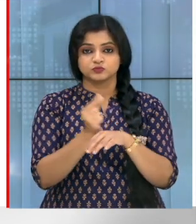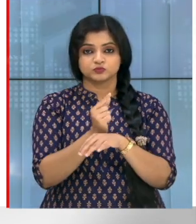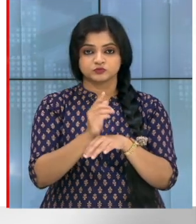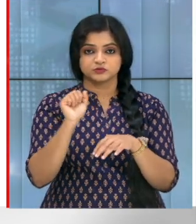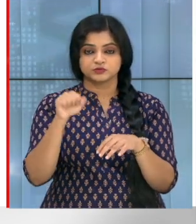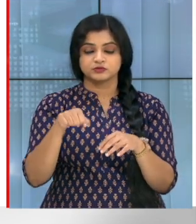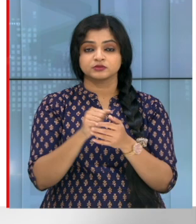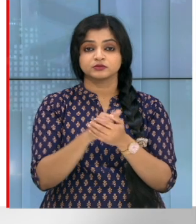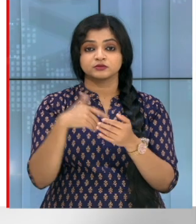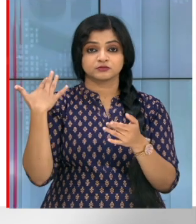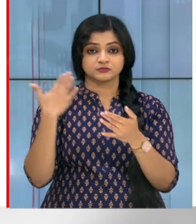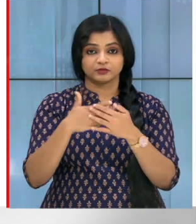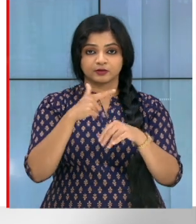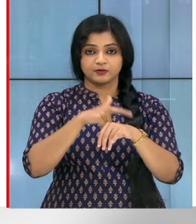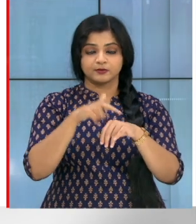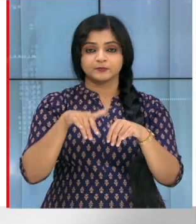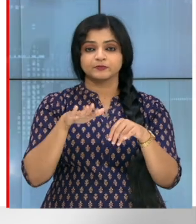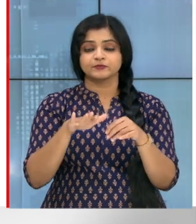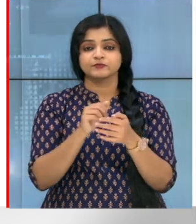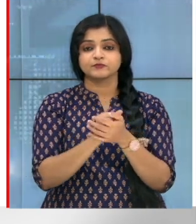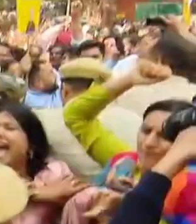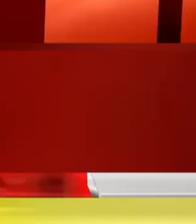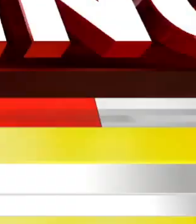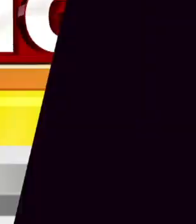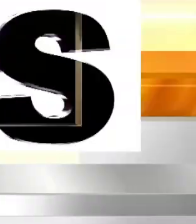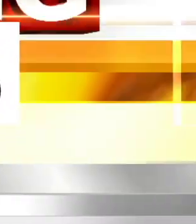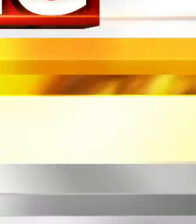ഒരു കാലയളവിൽ. അതിൽ ഒരു ഫോൺ